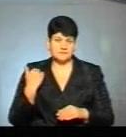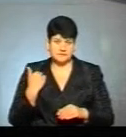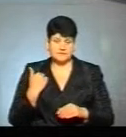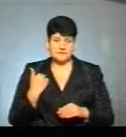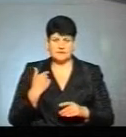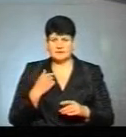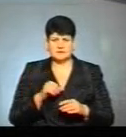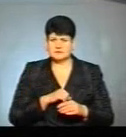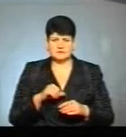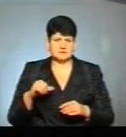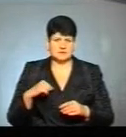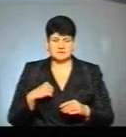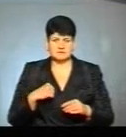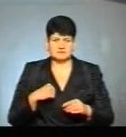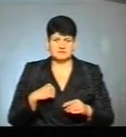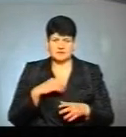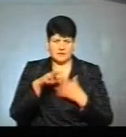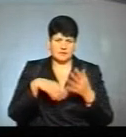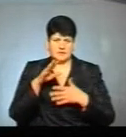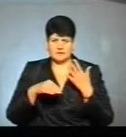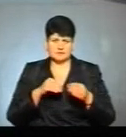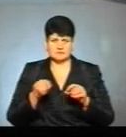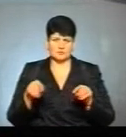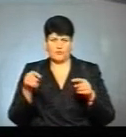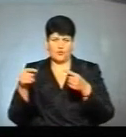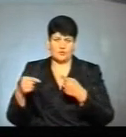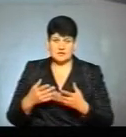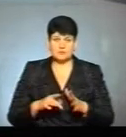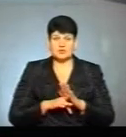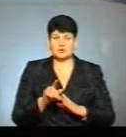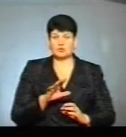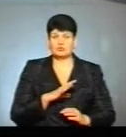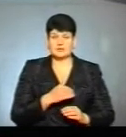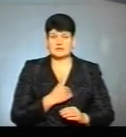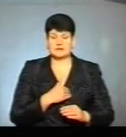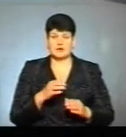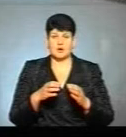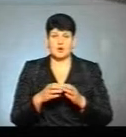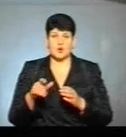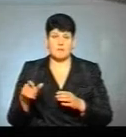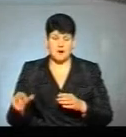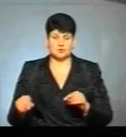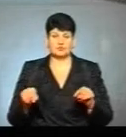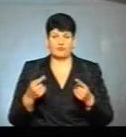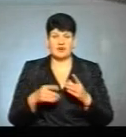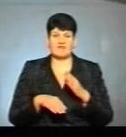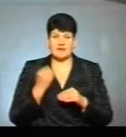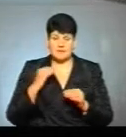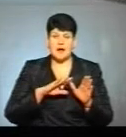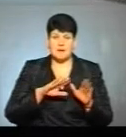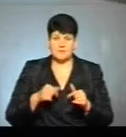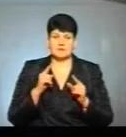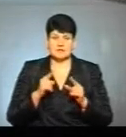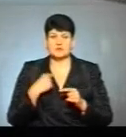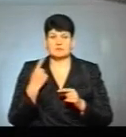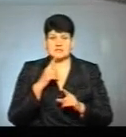які хаотично утворилися. Це було спонтанне хаотичне утворення, коли спочатку була ініціатива громад, утворення громад, вибори, і після того лише